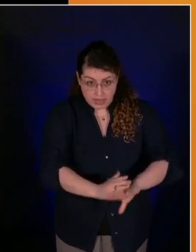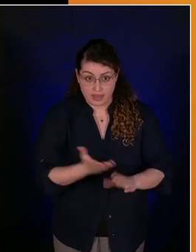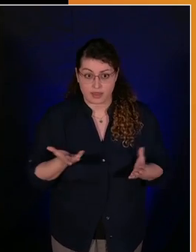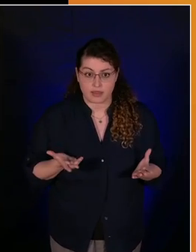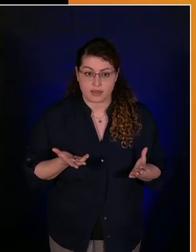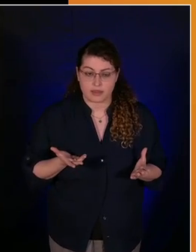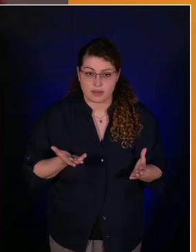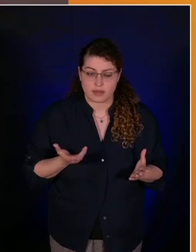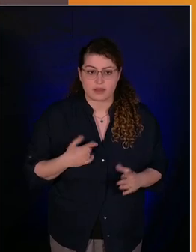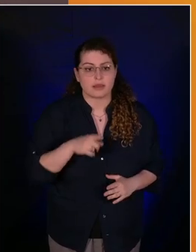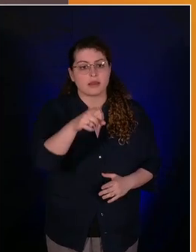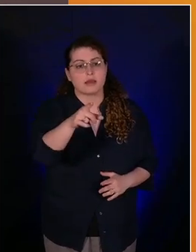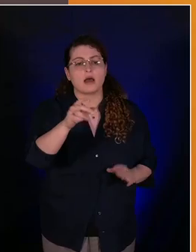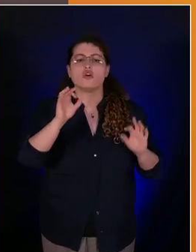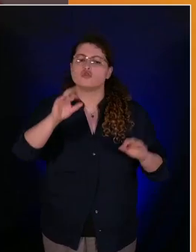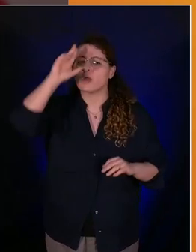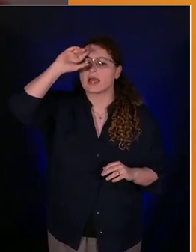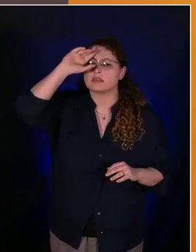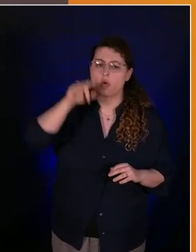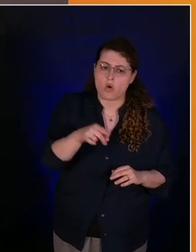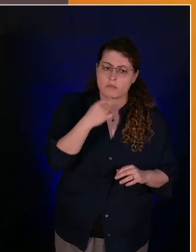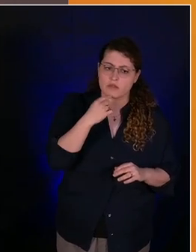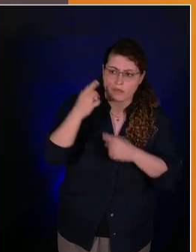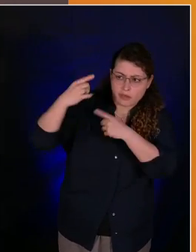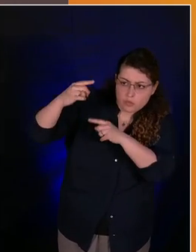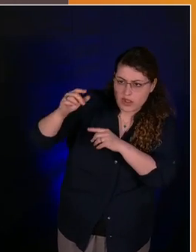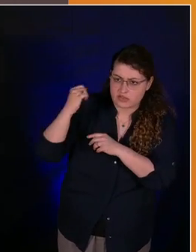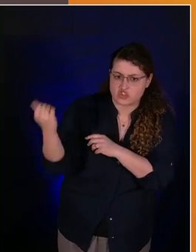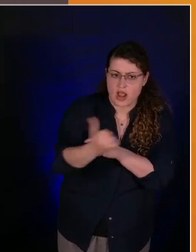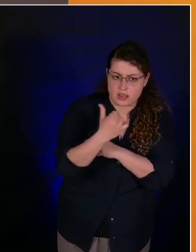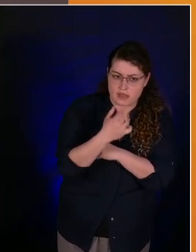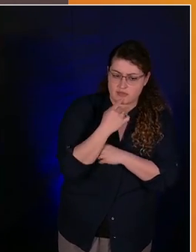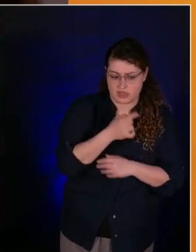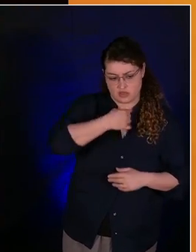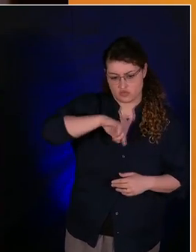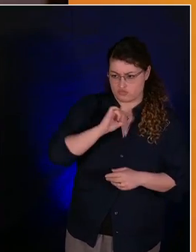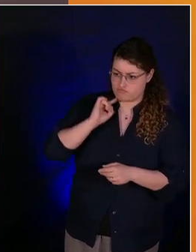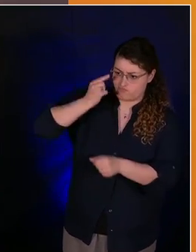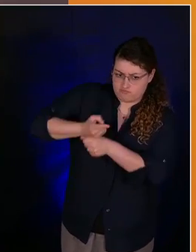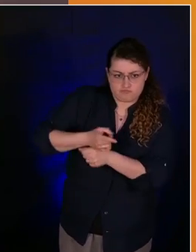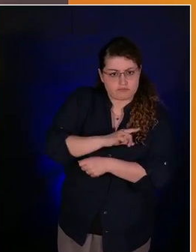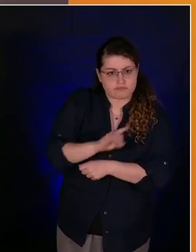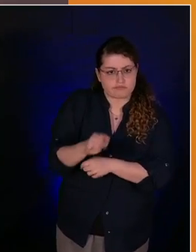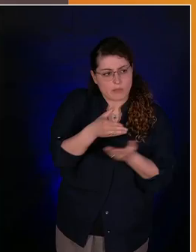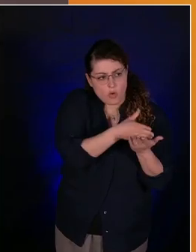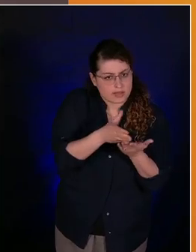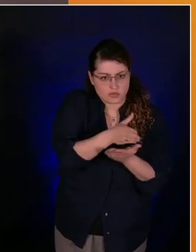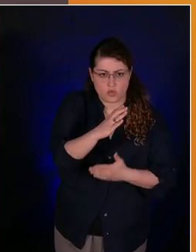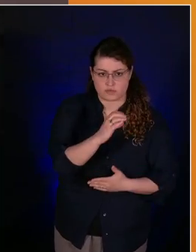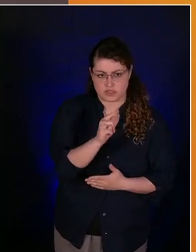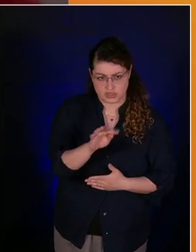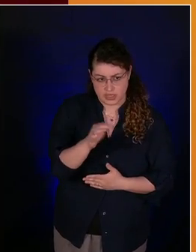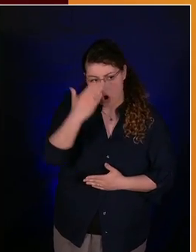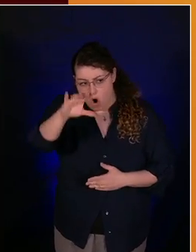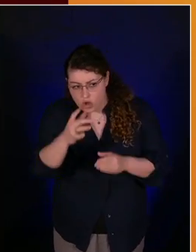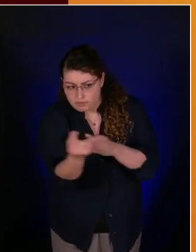tu as raison plus qu'on précise que l'indépendance et des prérogatives de chacun ça veut dire qu'on nimpose pas les orientations de la cdgt aux